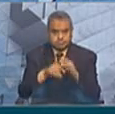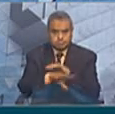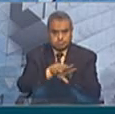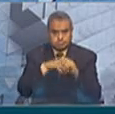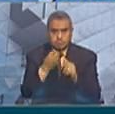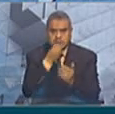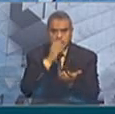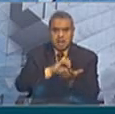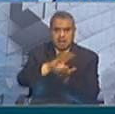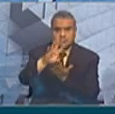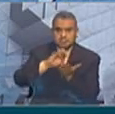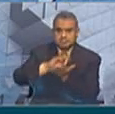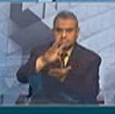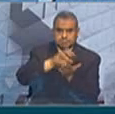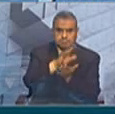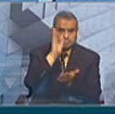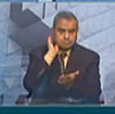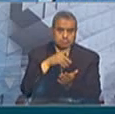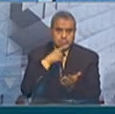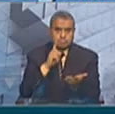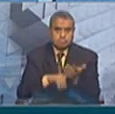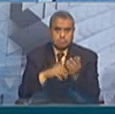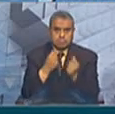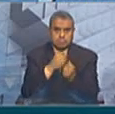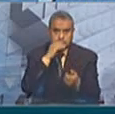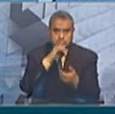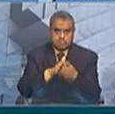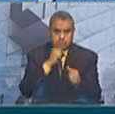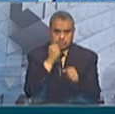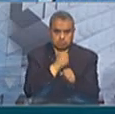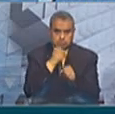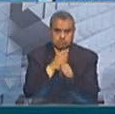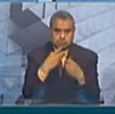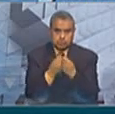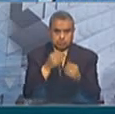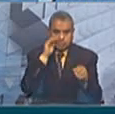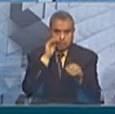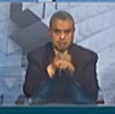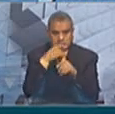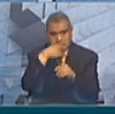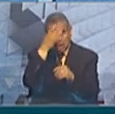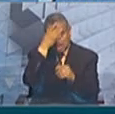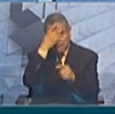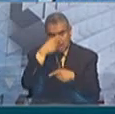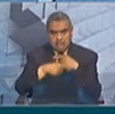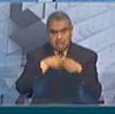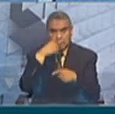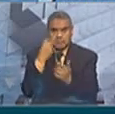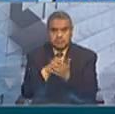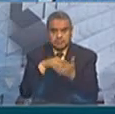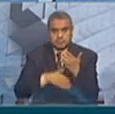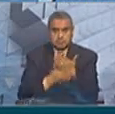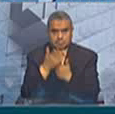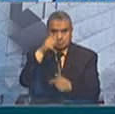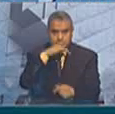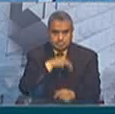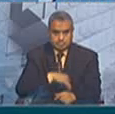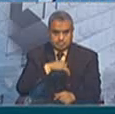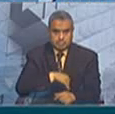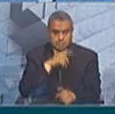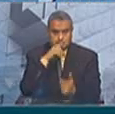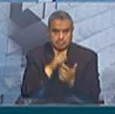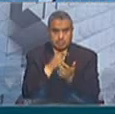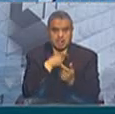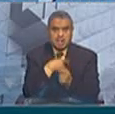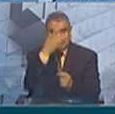وتوزيعها، وإضافة إلى ذلك ما يتعين علينا عمله من أجل السيطرة على المرض. وتذكروا أن بوسعنا القيام ببعض الأمور